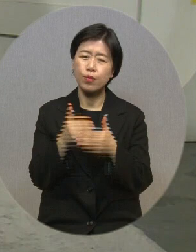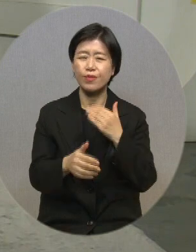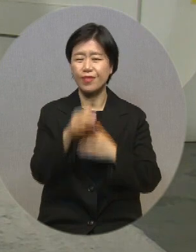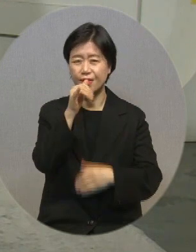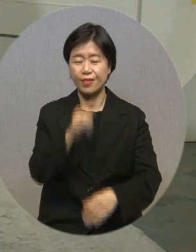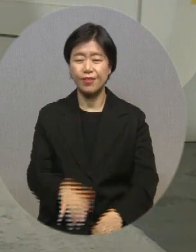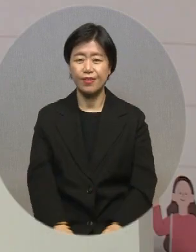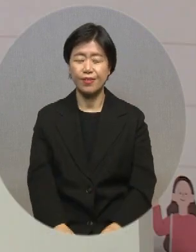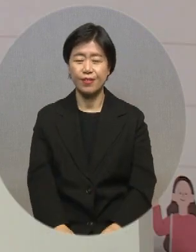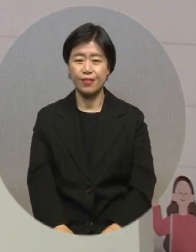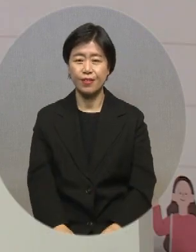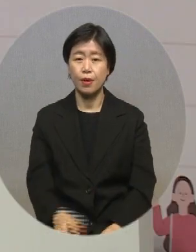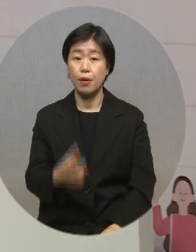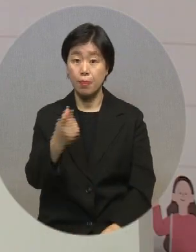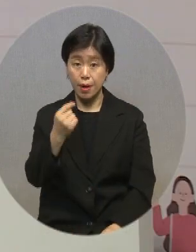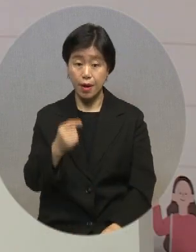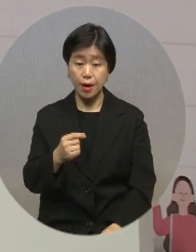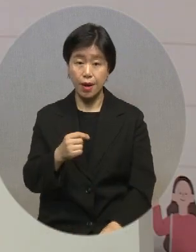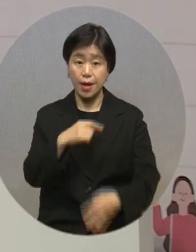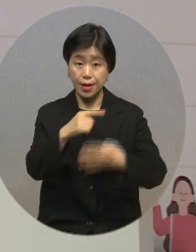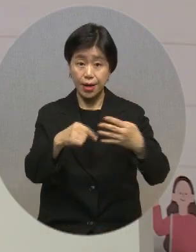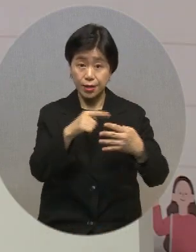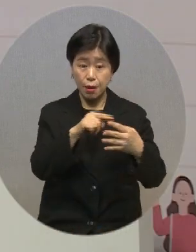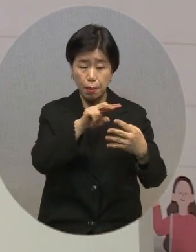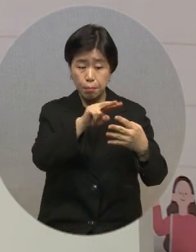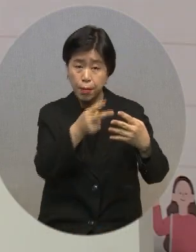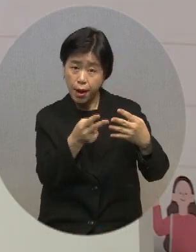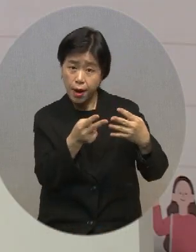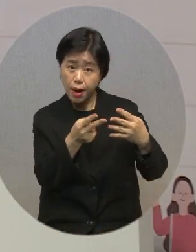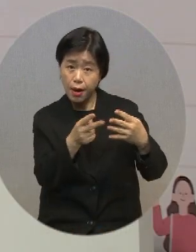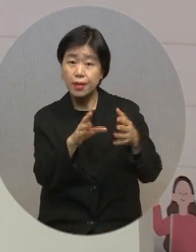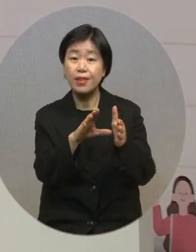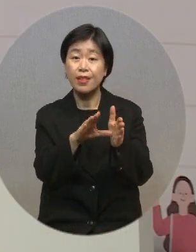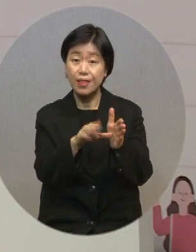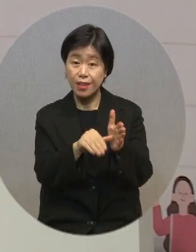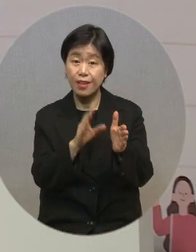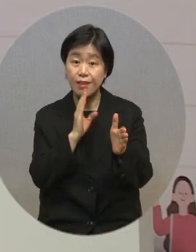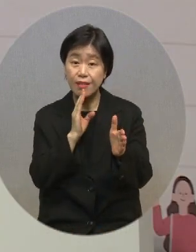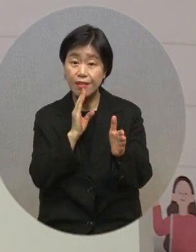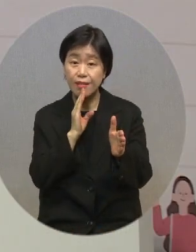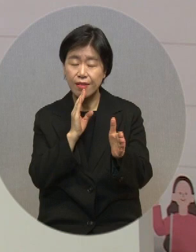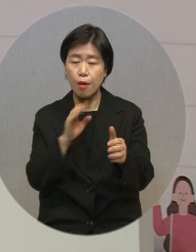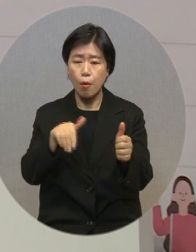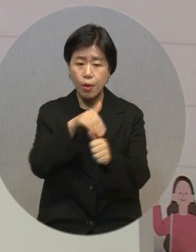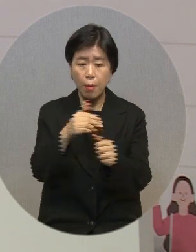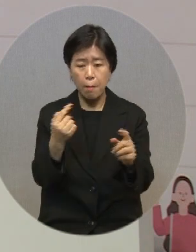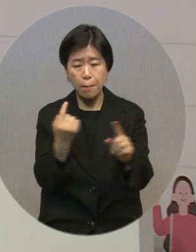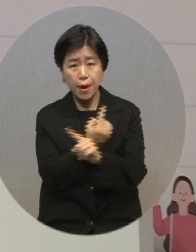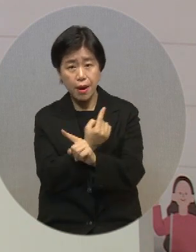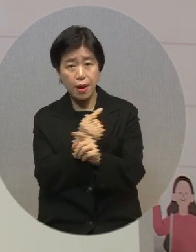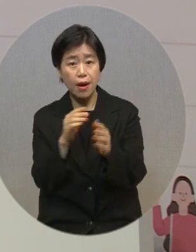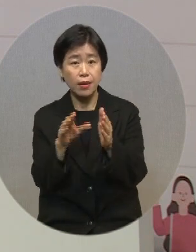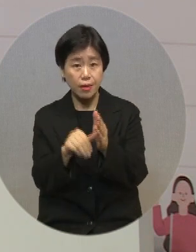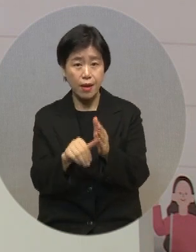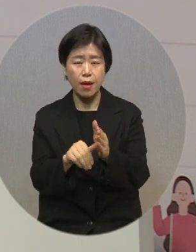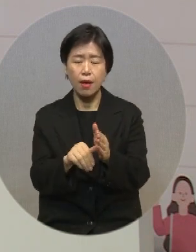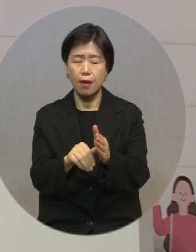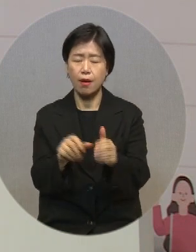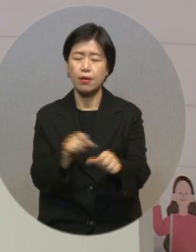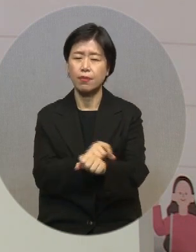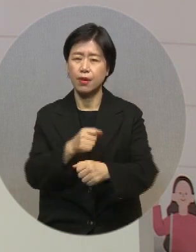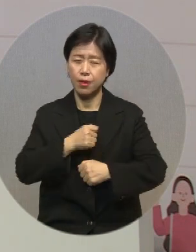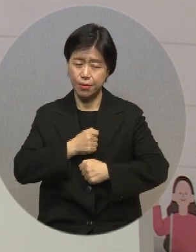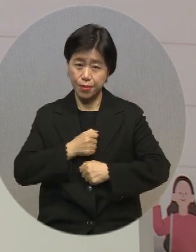네네네. 이 환절기. 네. 뭐가 이렇게 주변 환경이 변할 때, 기후가 변할 때 특히 조심을 하셔야